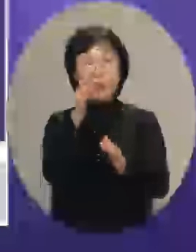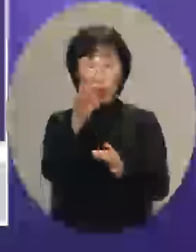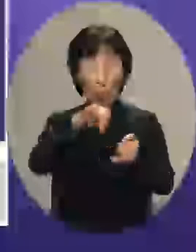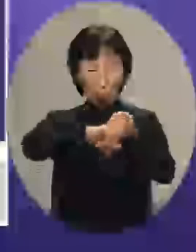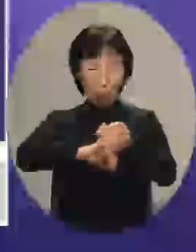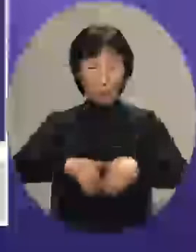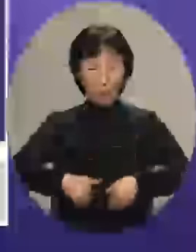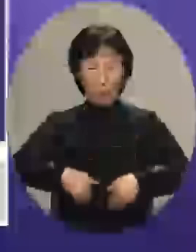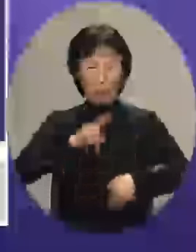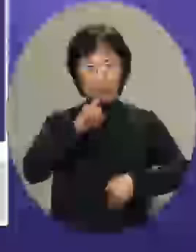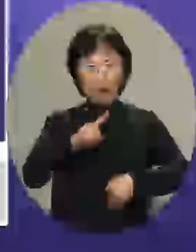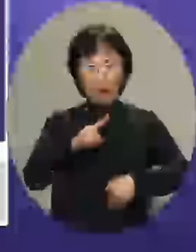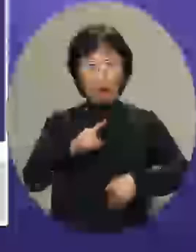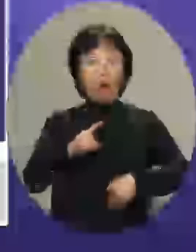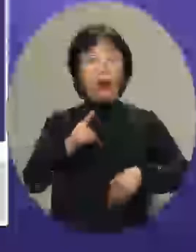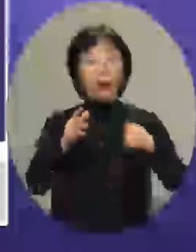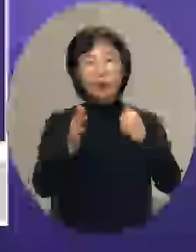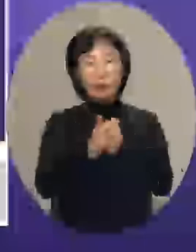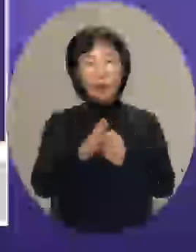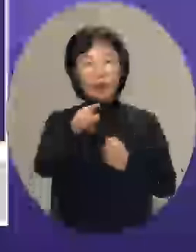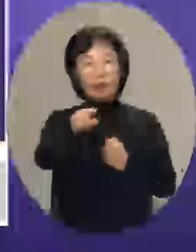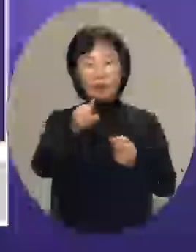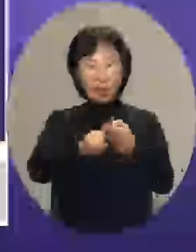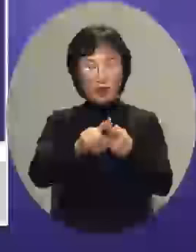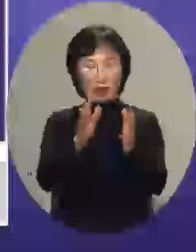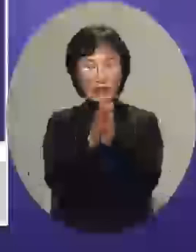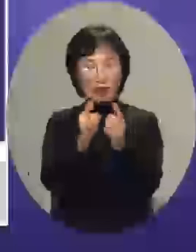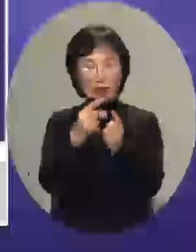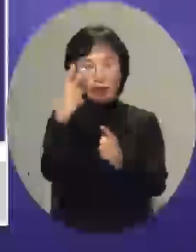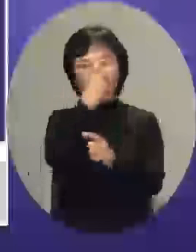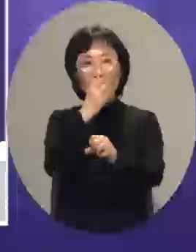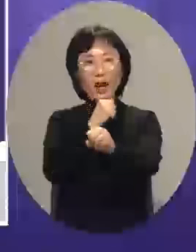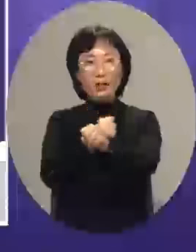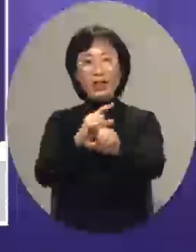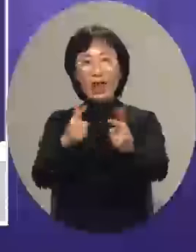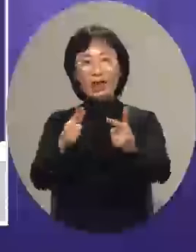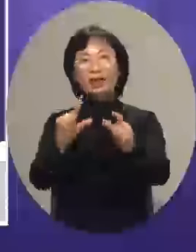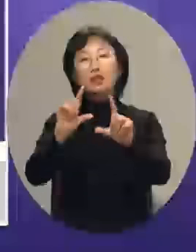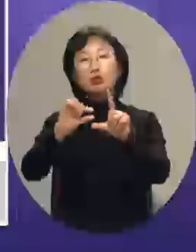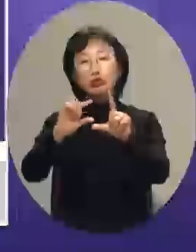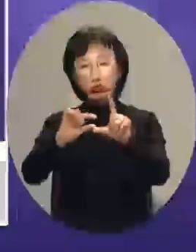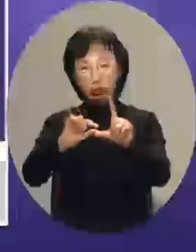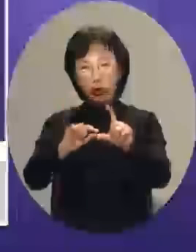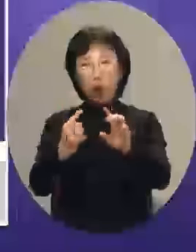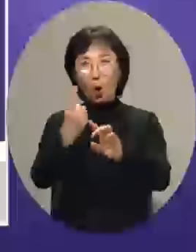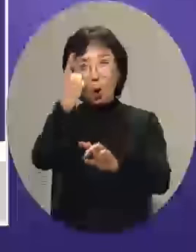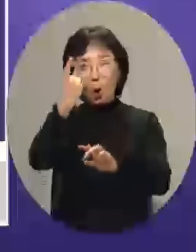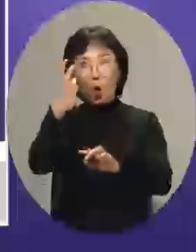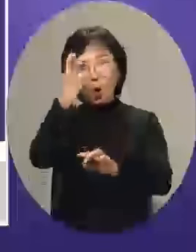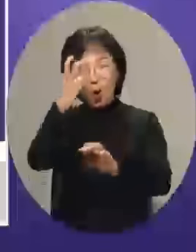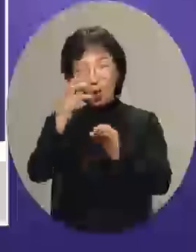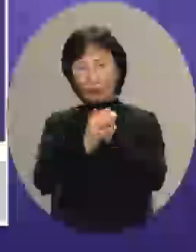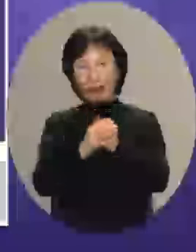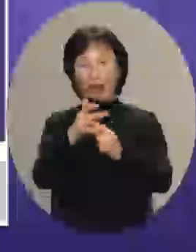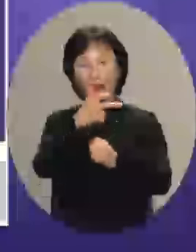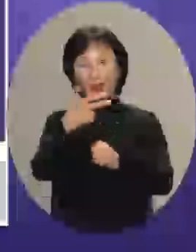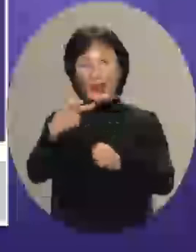없이 필요해요. 그래서 저는 그렇게 직접 수사하지 않는 부분, 고검이든 대검이든 이런